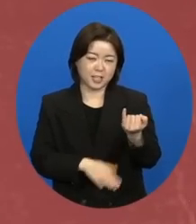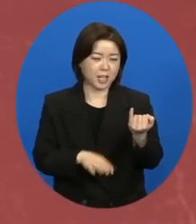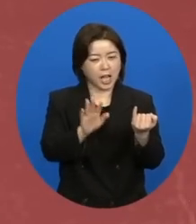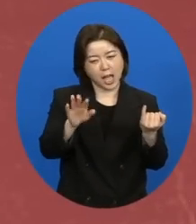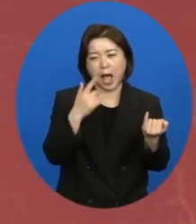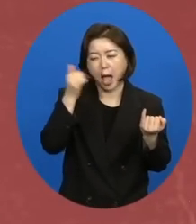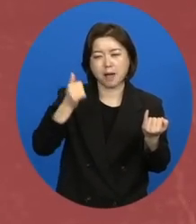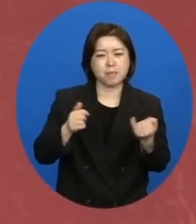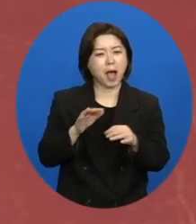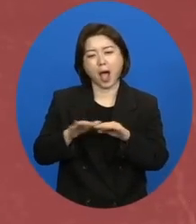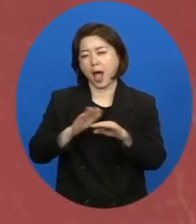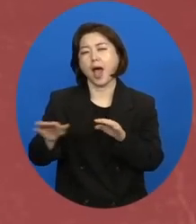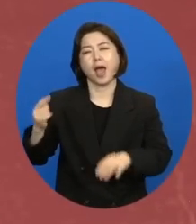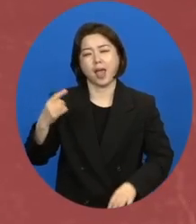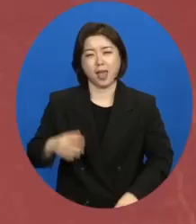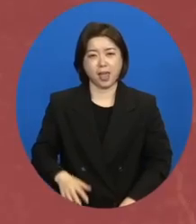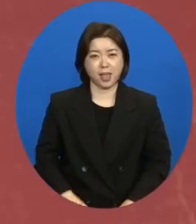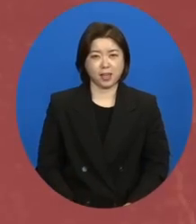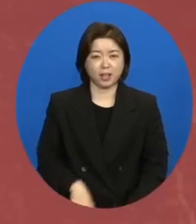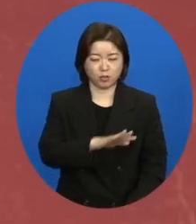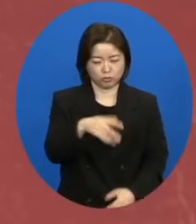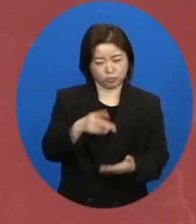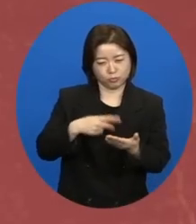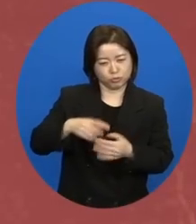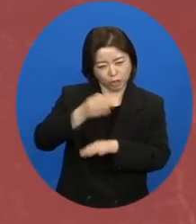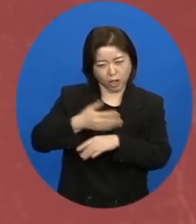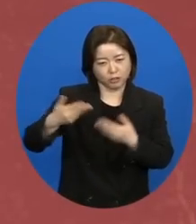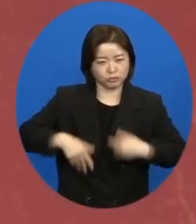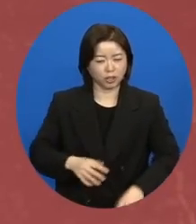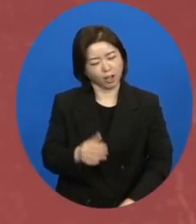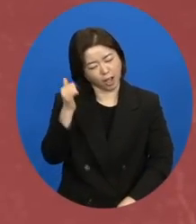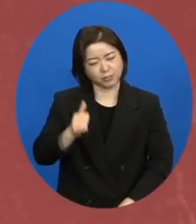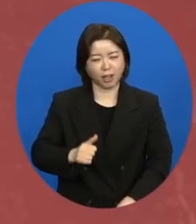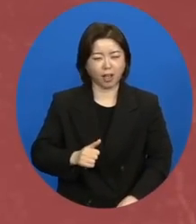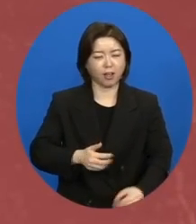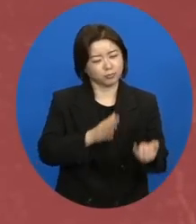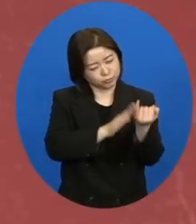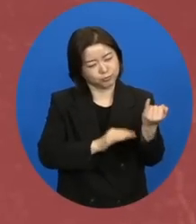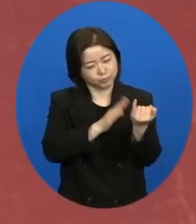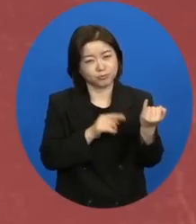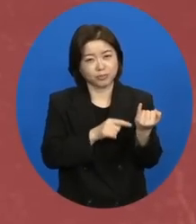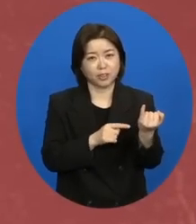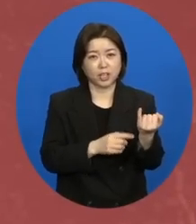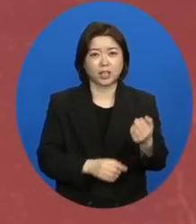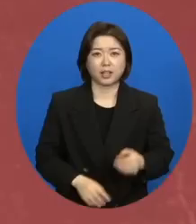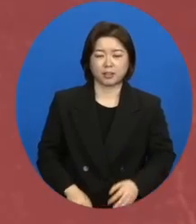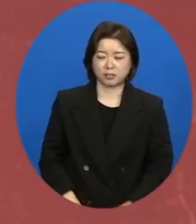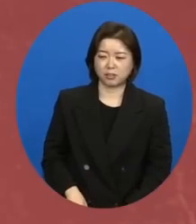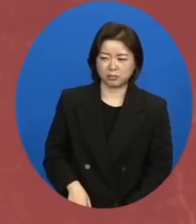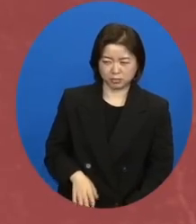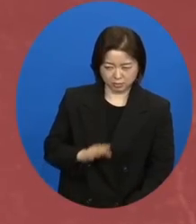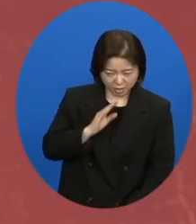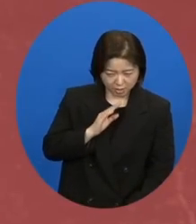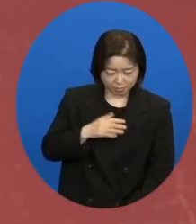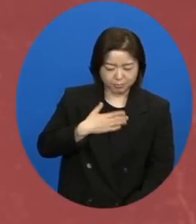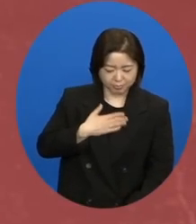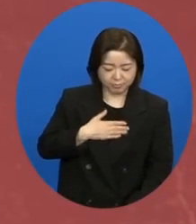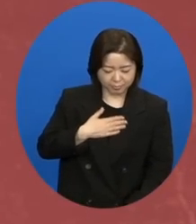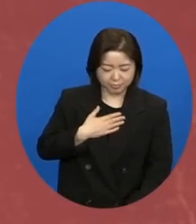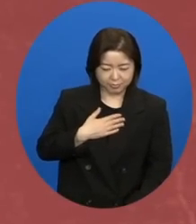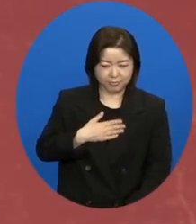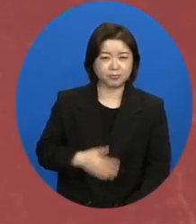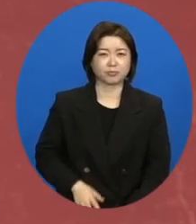다 풀렸대. 우리 피자 사준대. 가자. 설득하면 또 큰애가 알았어. 가면서